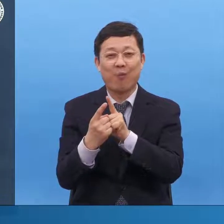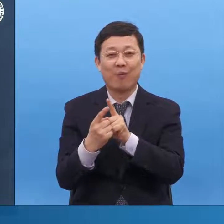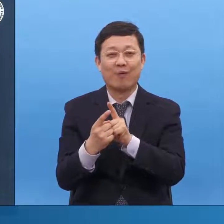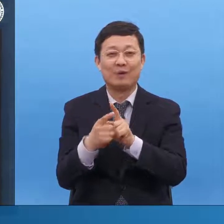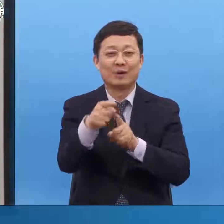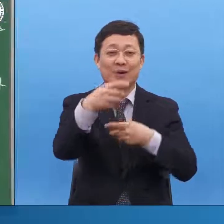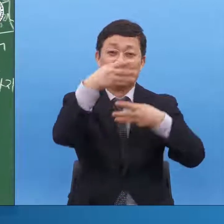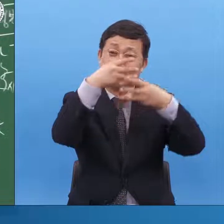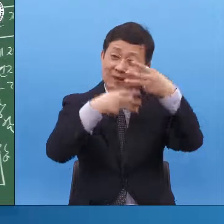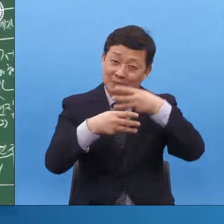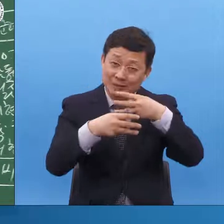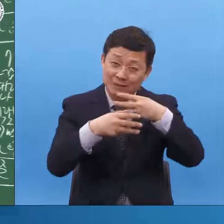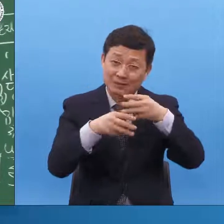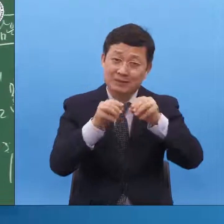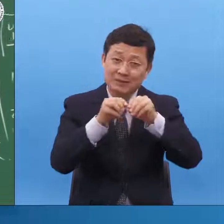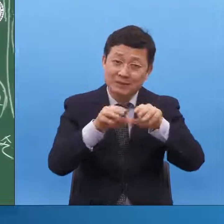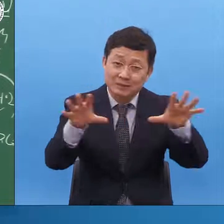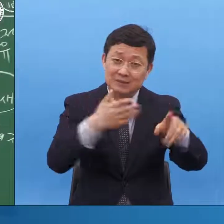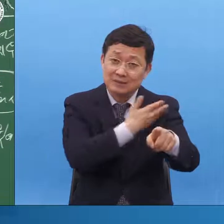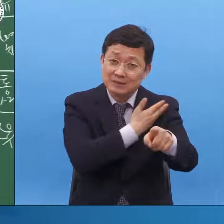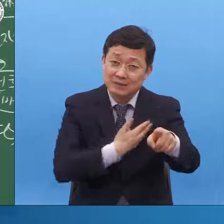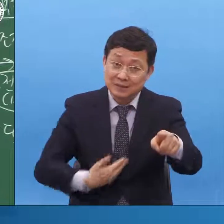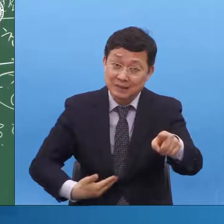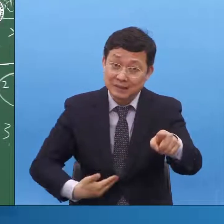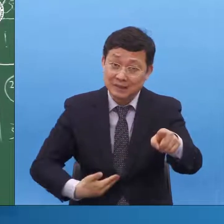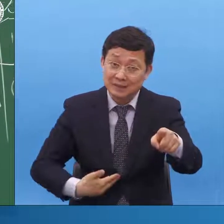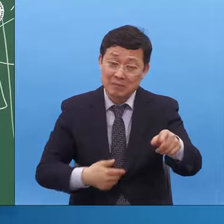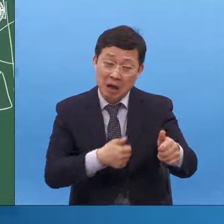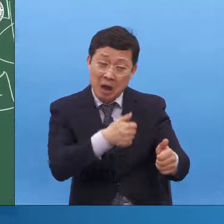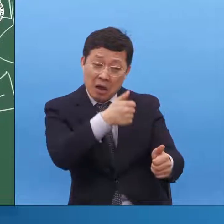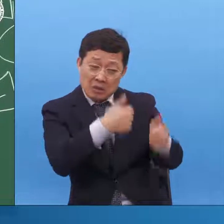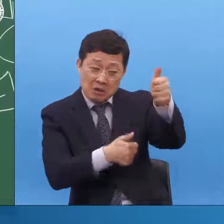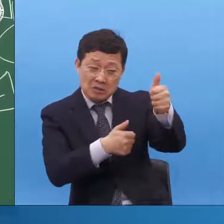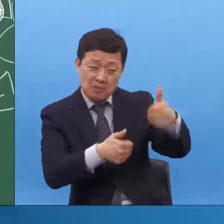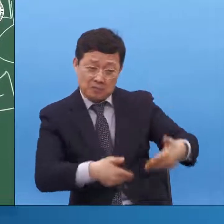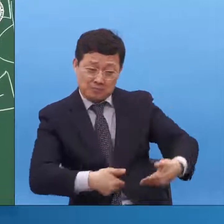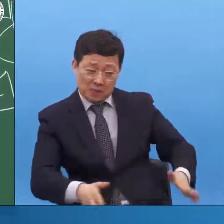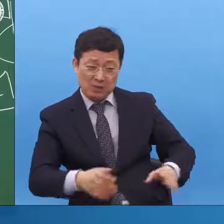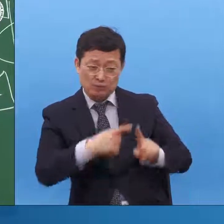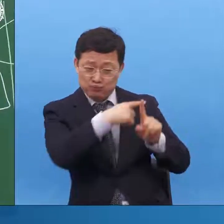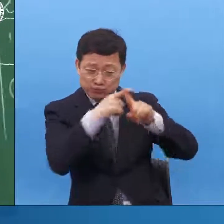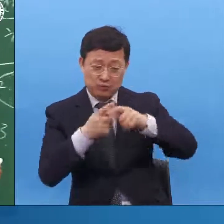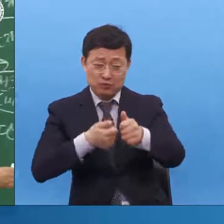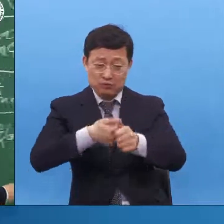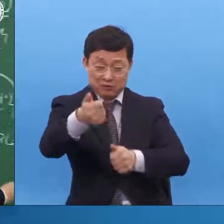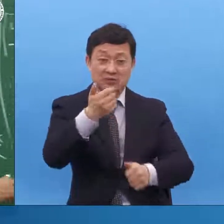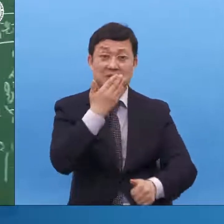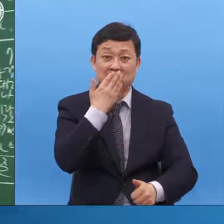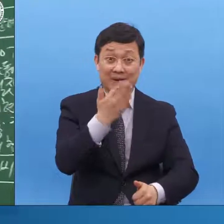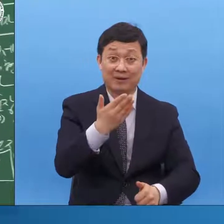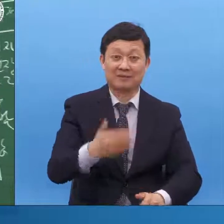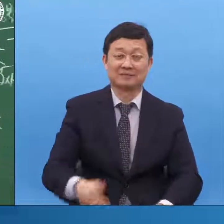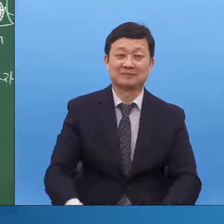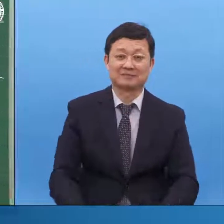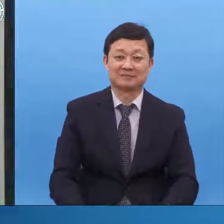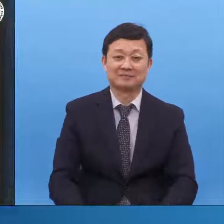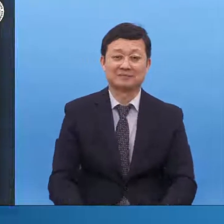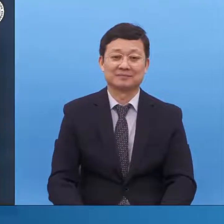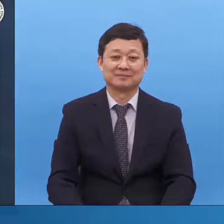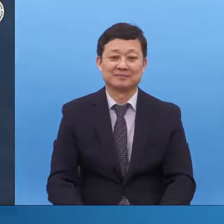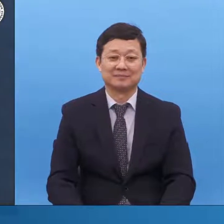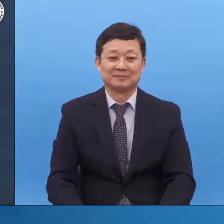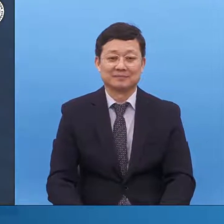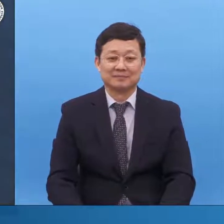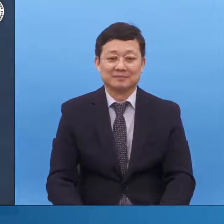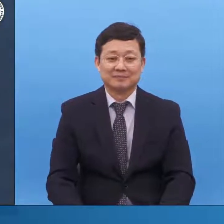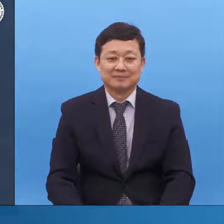자들은 어떤 결론 나오냐? 경쟁자 없이 완전 승리합니다. That remnants as well as our scattered disciples, what kind of conclusion do we come to? You'll